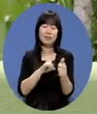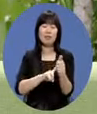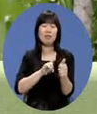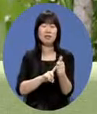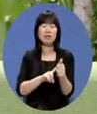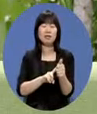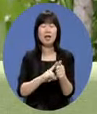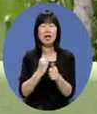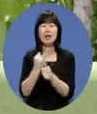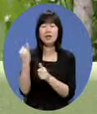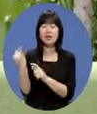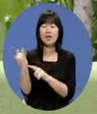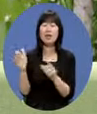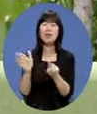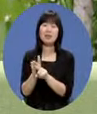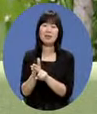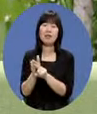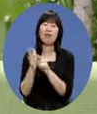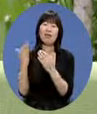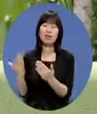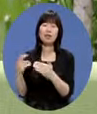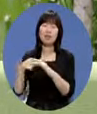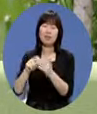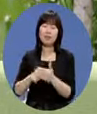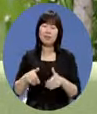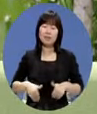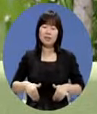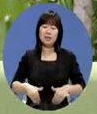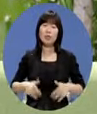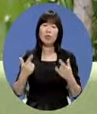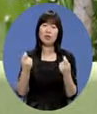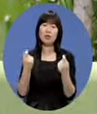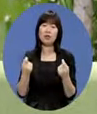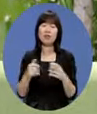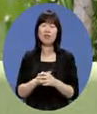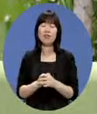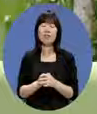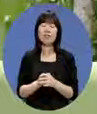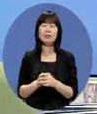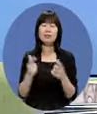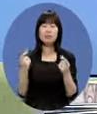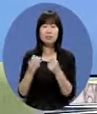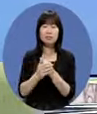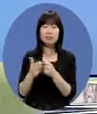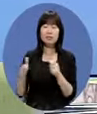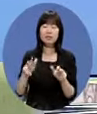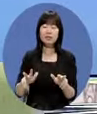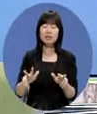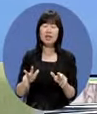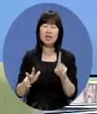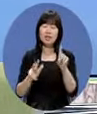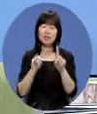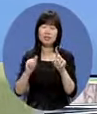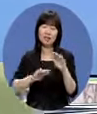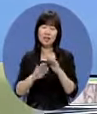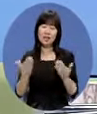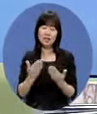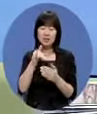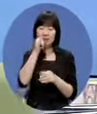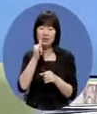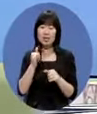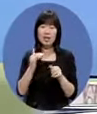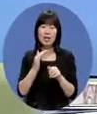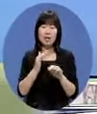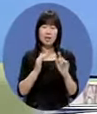남편분께서도 아내를 좀 믿어라 하는 마음이 좀 필요할 것 같다는 생각도 들어요. 아니, 그렇게 되다 보니까 네. 이제는 한 명이 살림을 하고